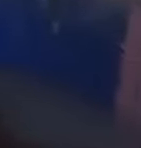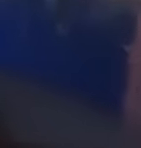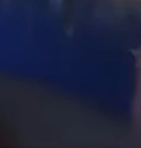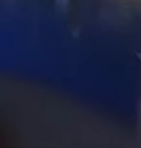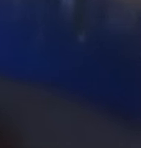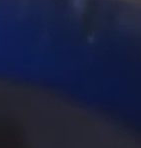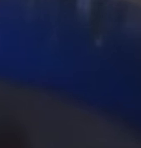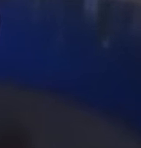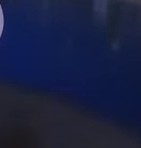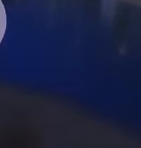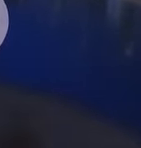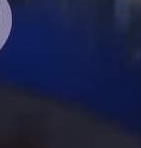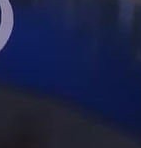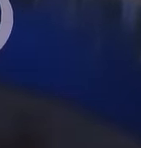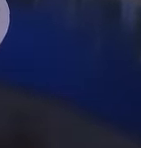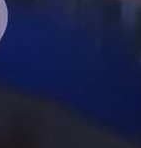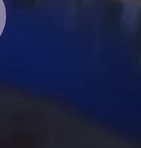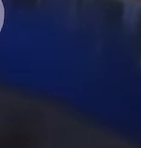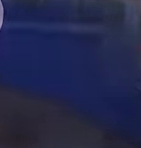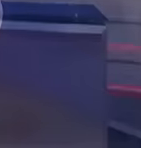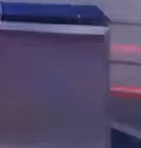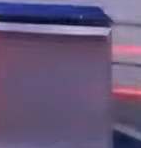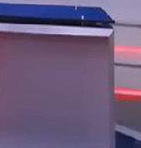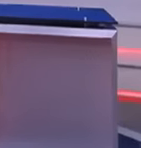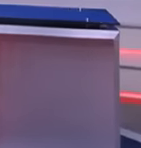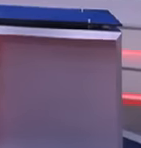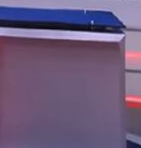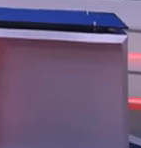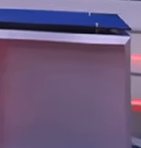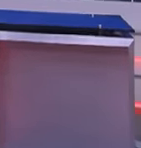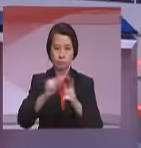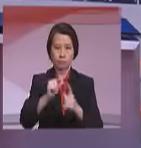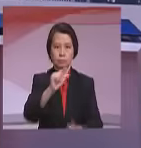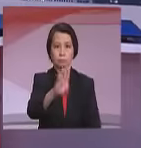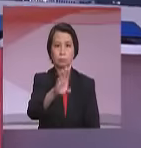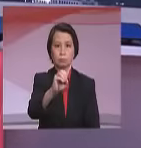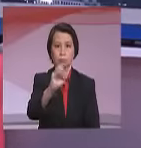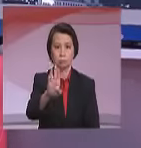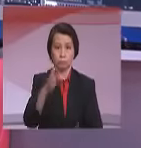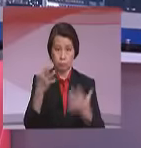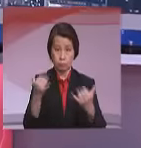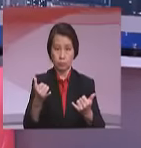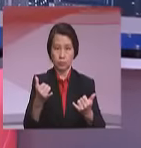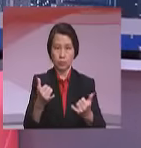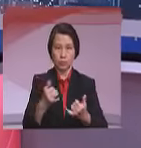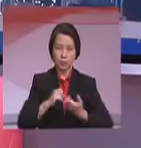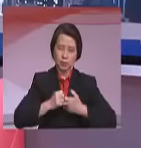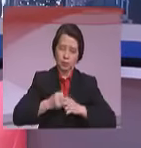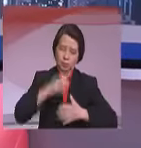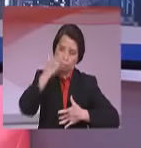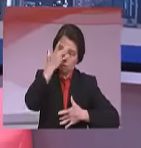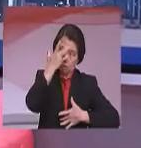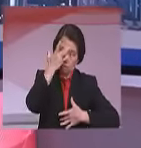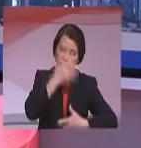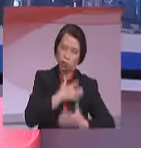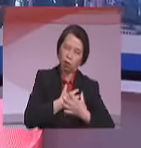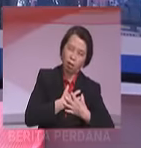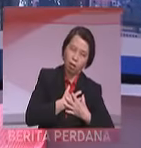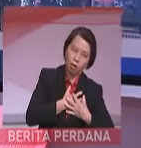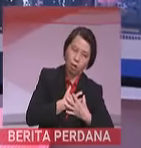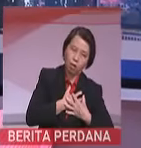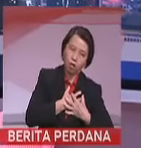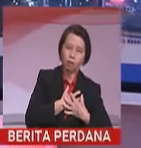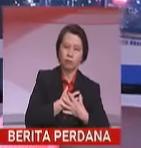Peminat dunia hiburan pasti mengetahui pelakon dan penulis lirik Bob Lockman ketika ini sedang bergelut dengan penyakit jantung.